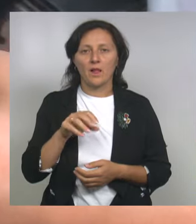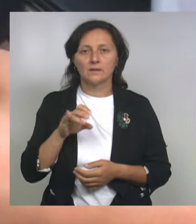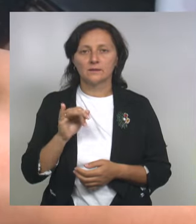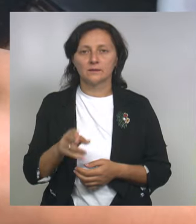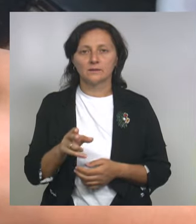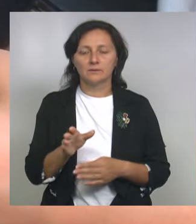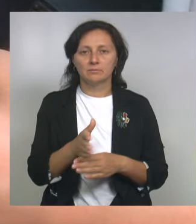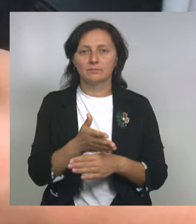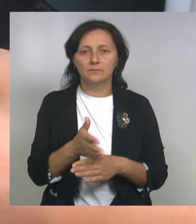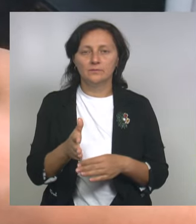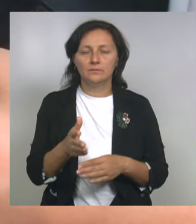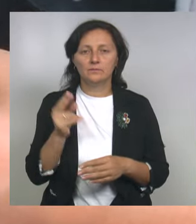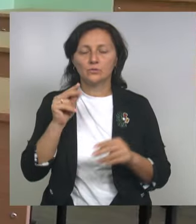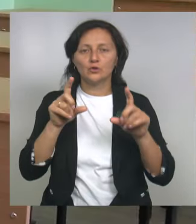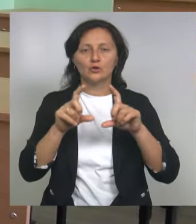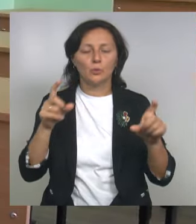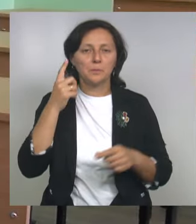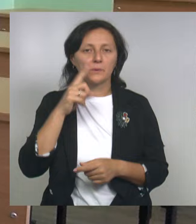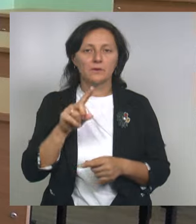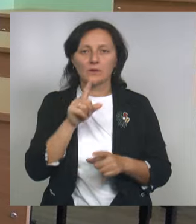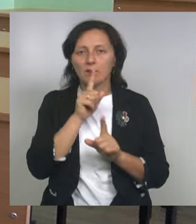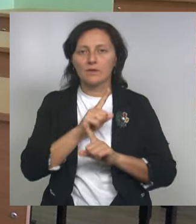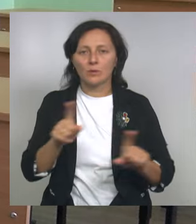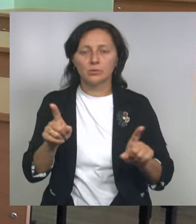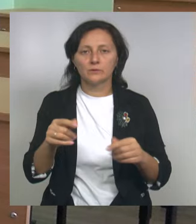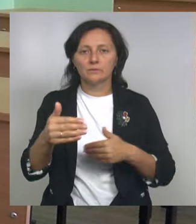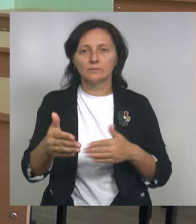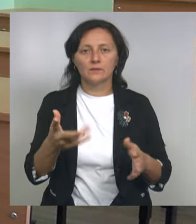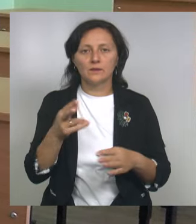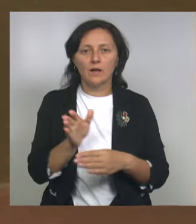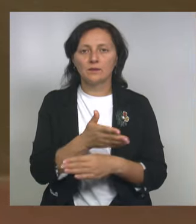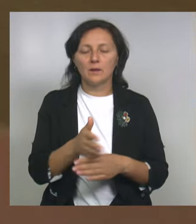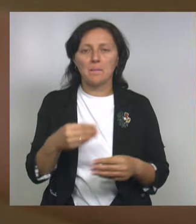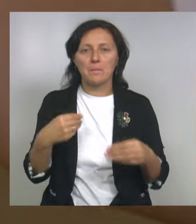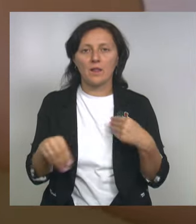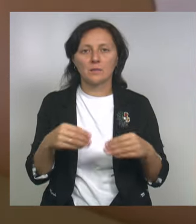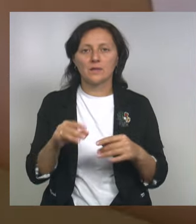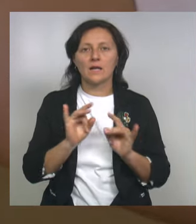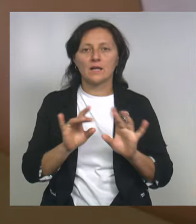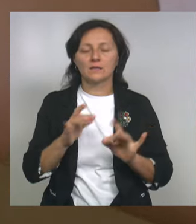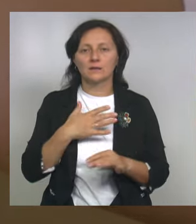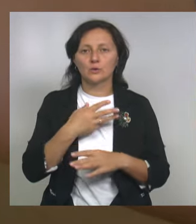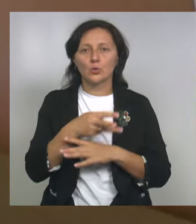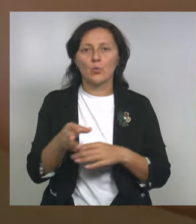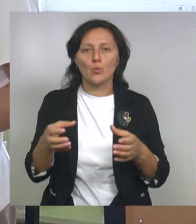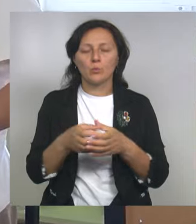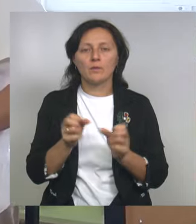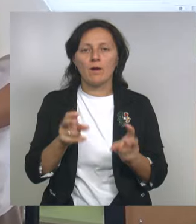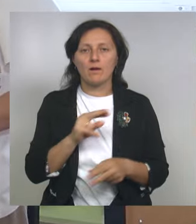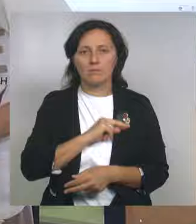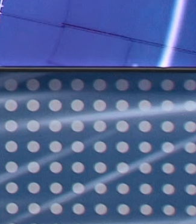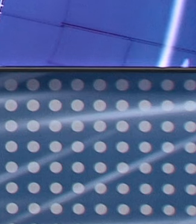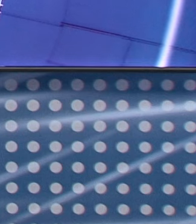стороны. Школьники придумали необычную установку для сортировки пластика и рассказали нашей съемочной группе, как она